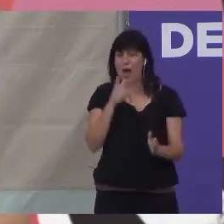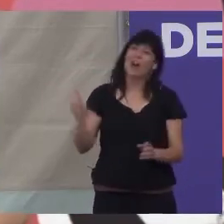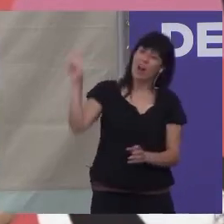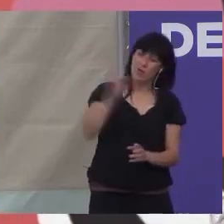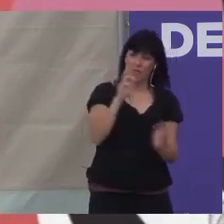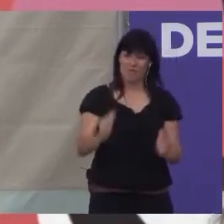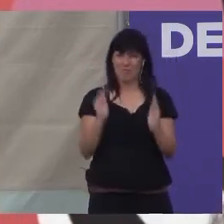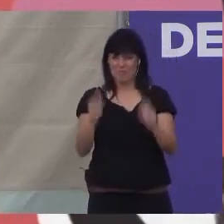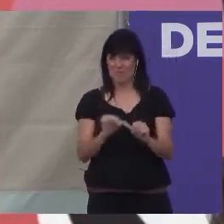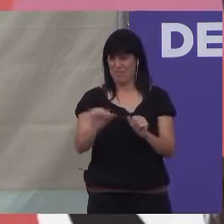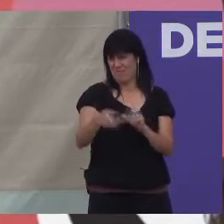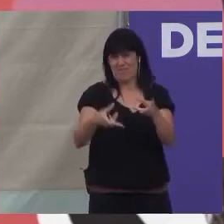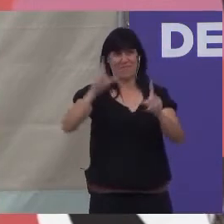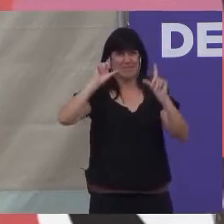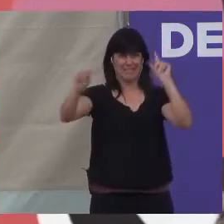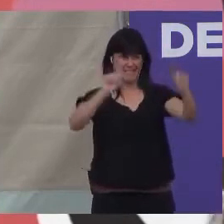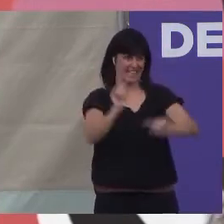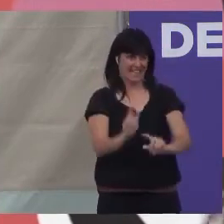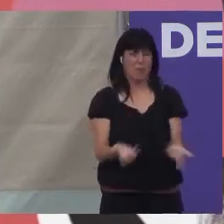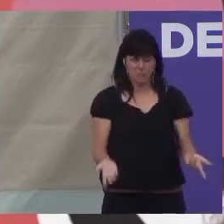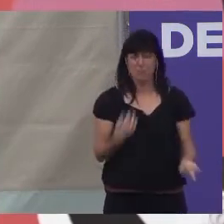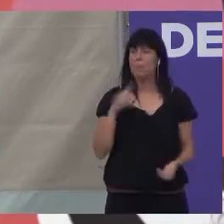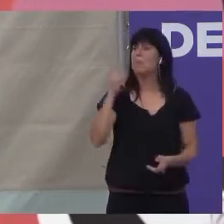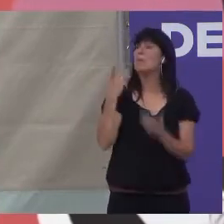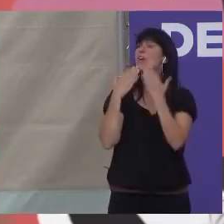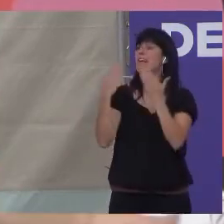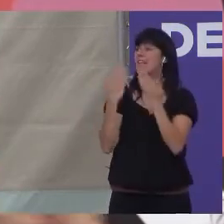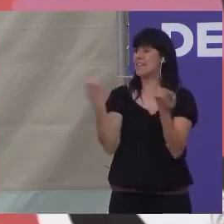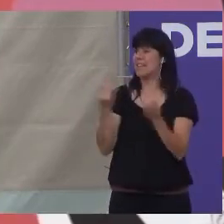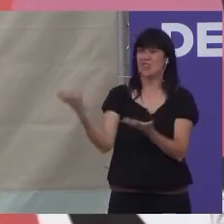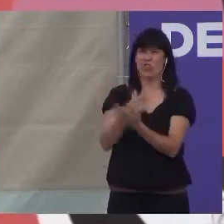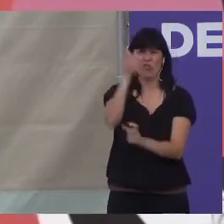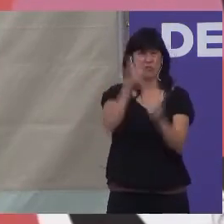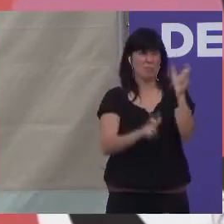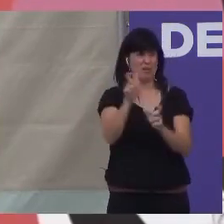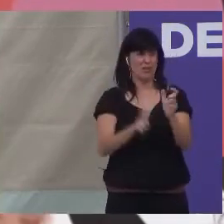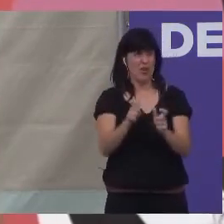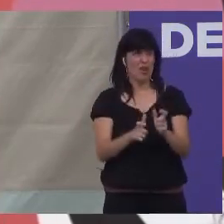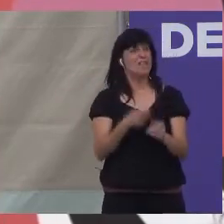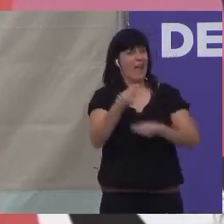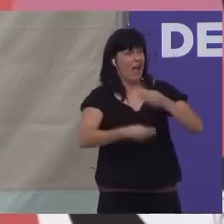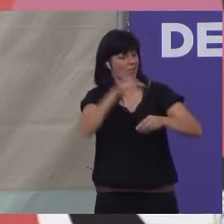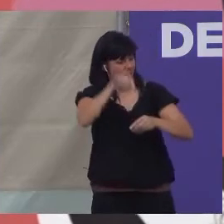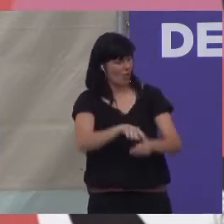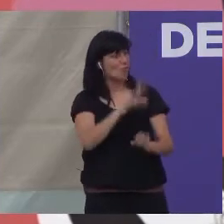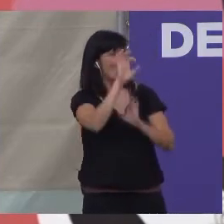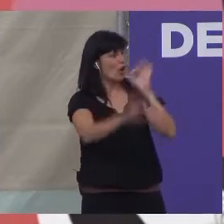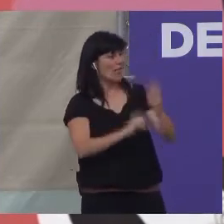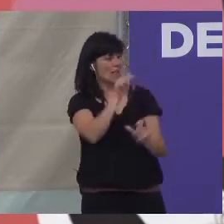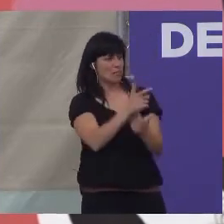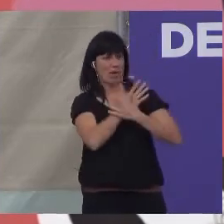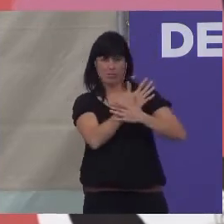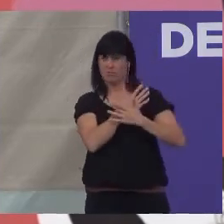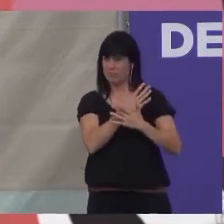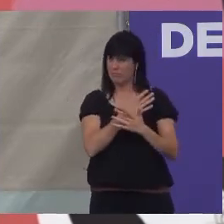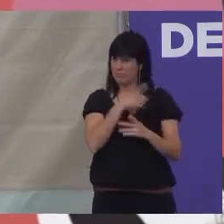encara. La primera qüestió és donar-les gràcies a totes les persones que avui han fet possible que alguns estiguin parlant així. Totes les persones voluntàries que s'han currat aquest